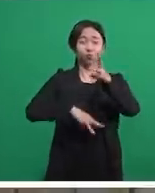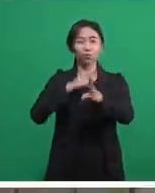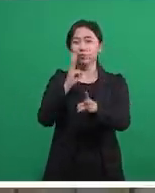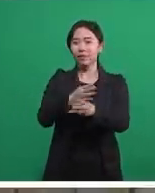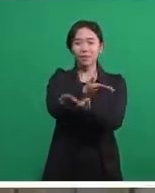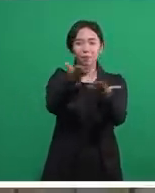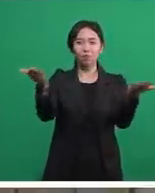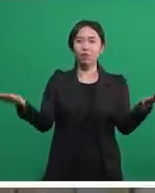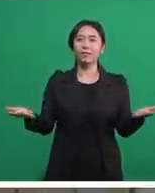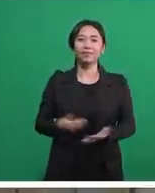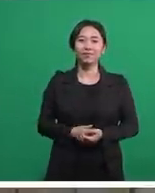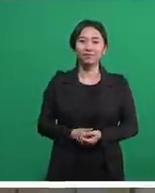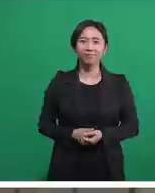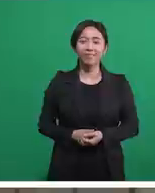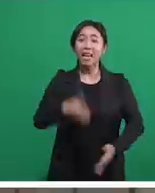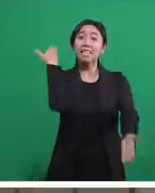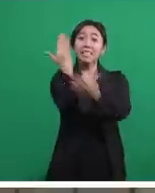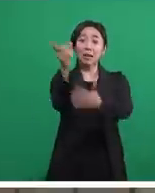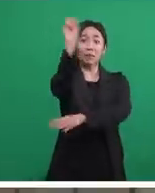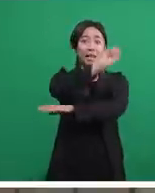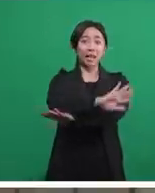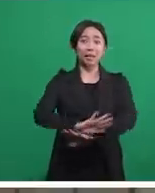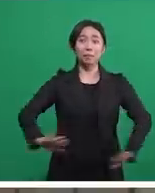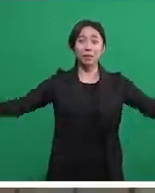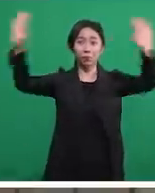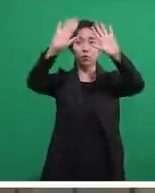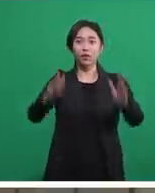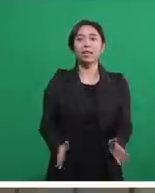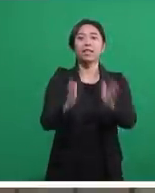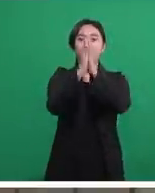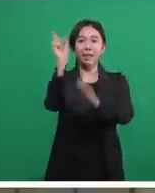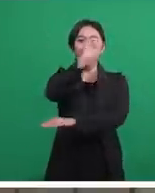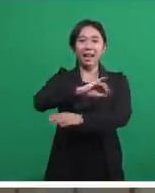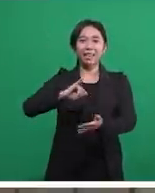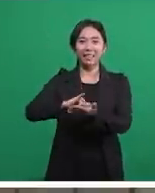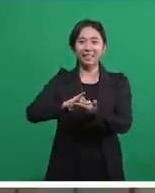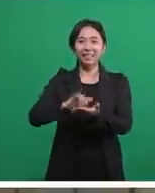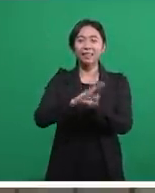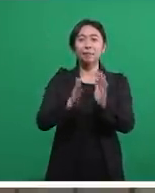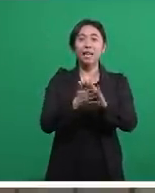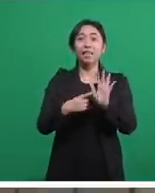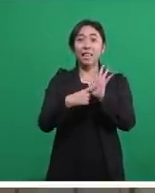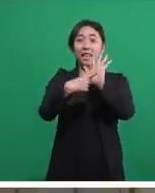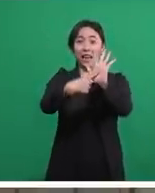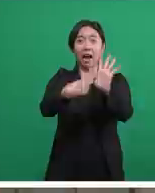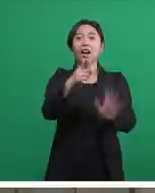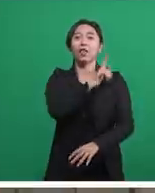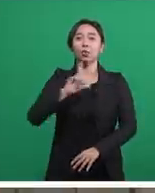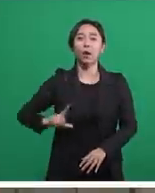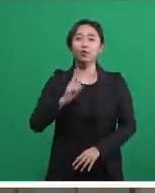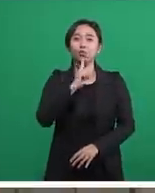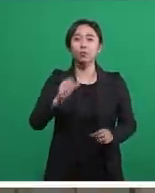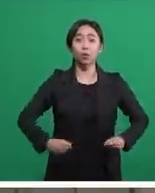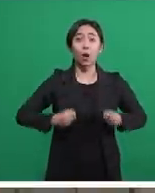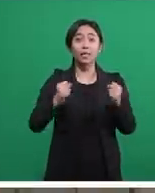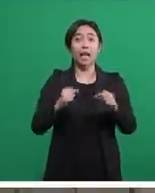yang berada di pelosok. Selamat hari Minggu. Kebaktian kita pada hari ini menjadi bukti bahwa Tuhan sungguh